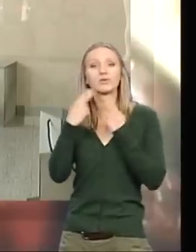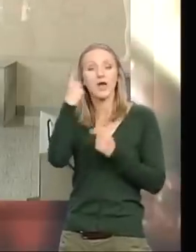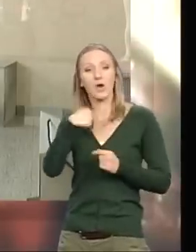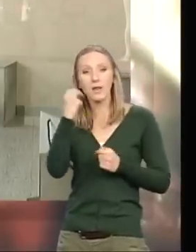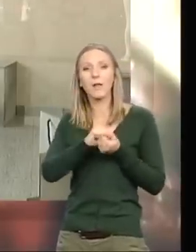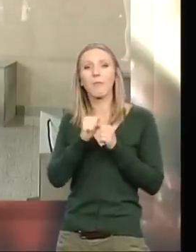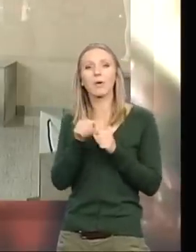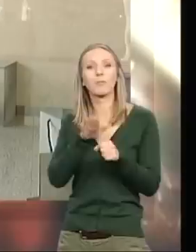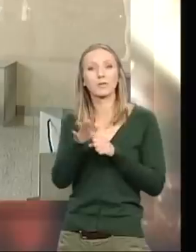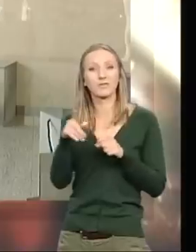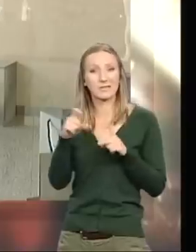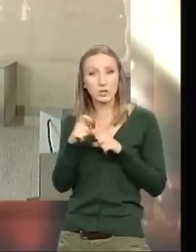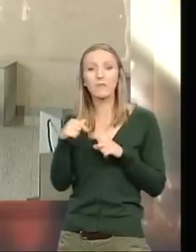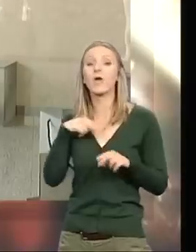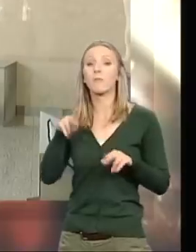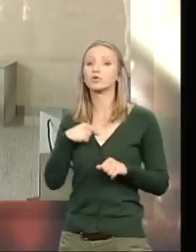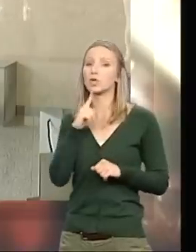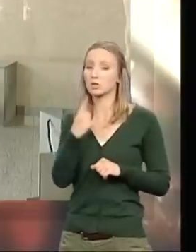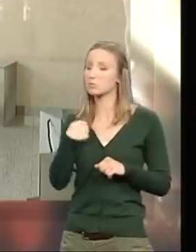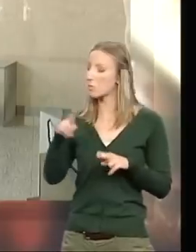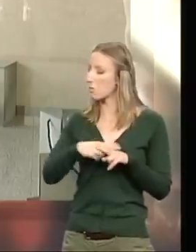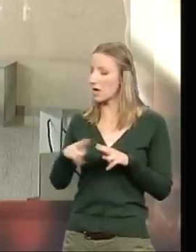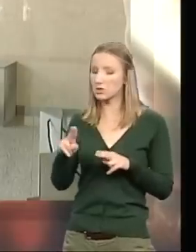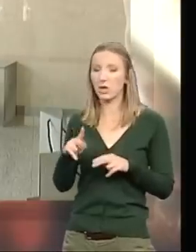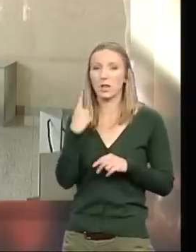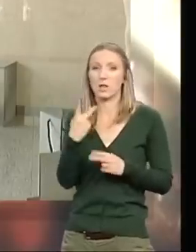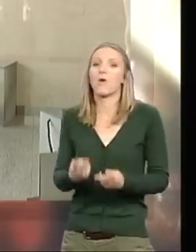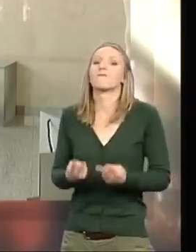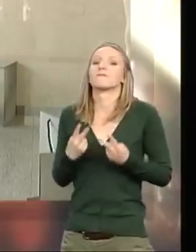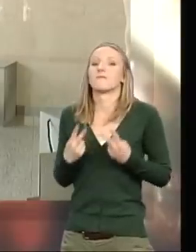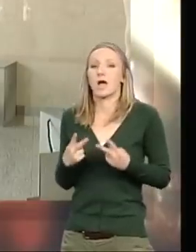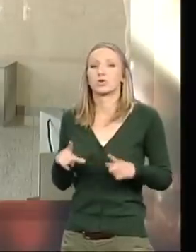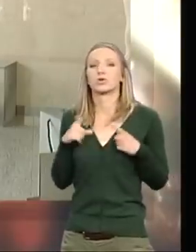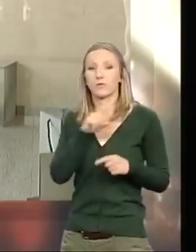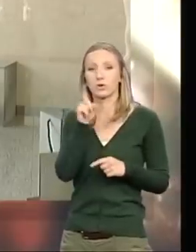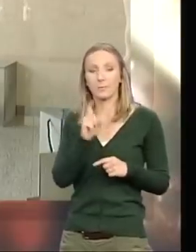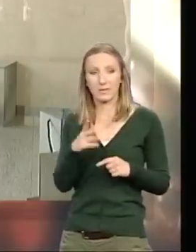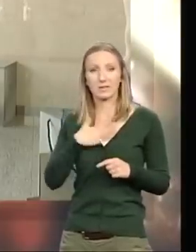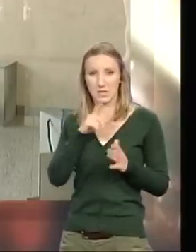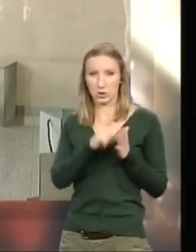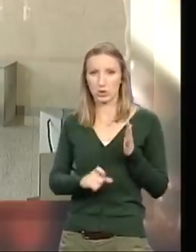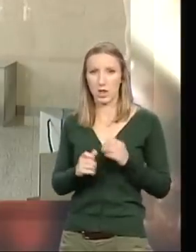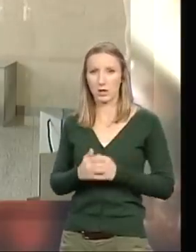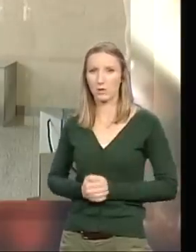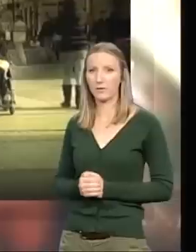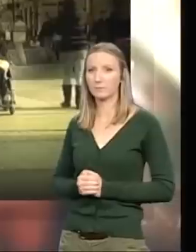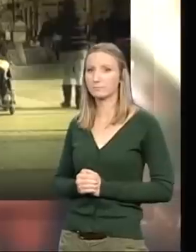protiv distrofije, moći da kažemo da smo rešili jedno tako važno životno pitanje za naše članove.